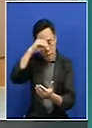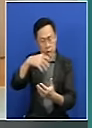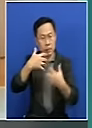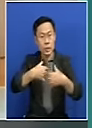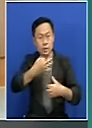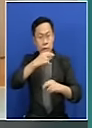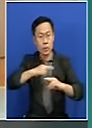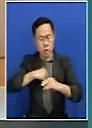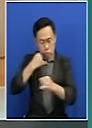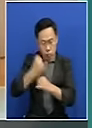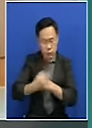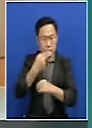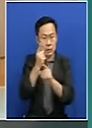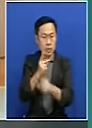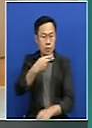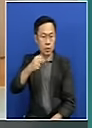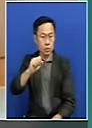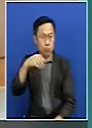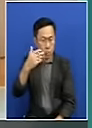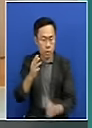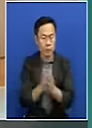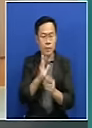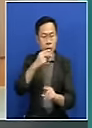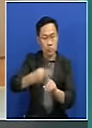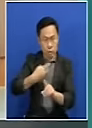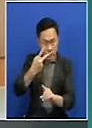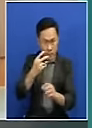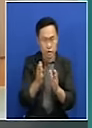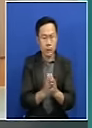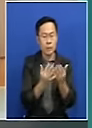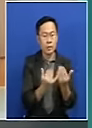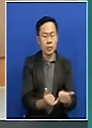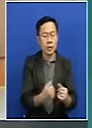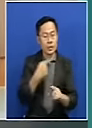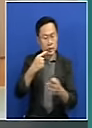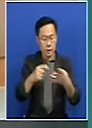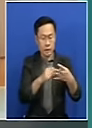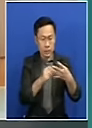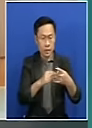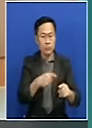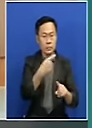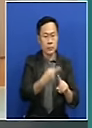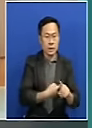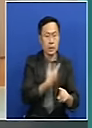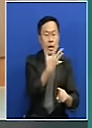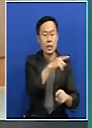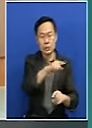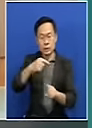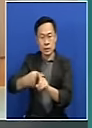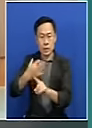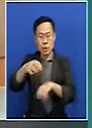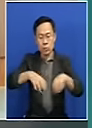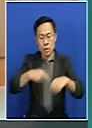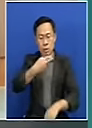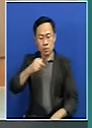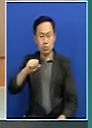ไว้ระยะที่3เป็นช่วงเดือนพฤษภาคมถึงกันยายนจะยาวขึ้นมาหน่อยจะจัดการหลักสูตรการเรียนใหม่ในช่วงเปิ